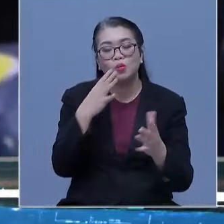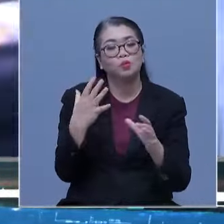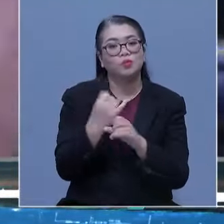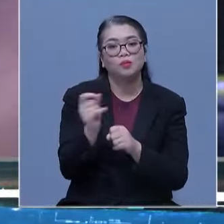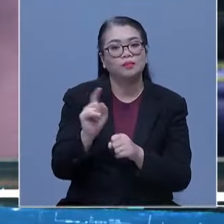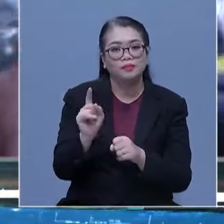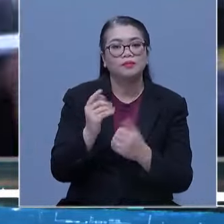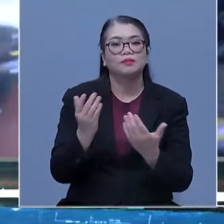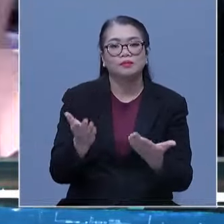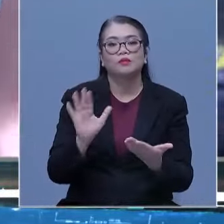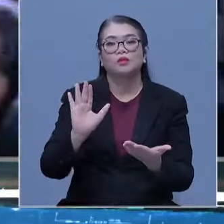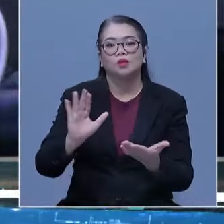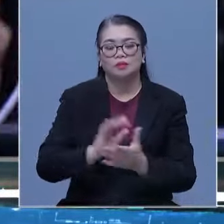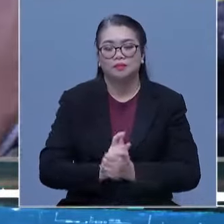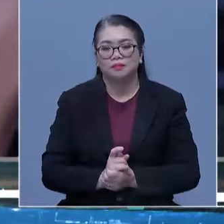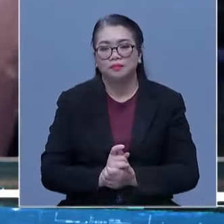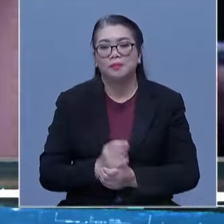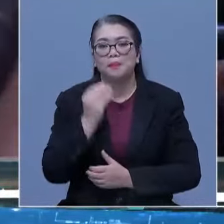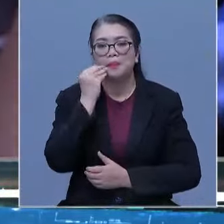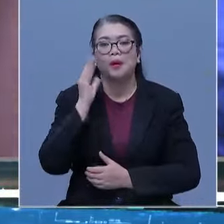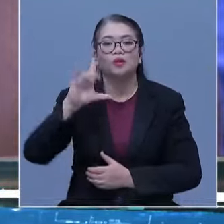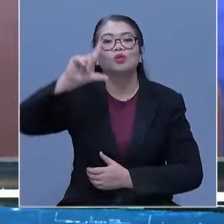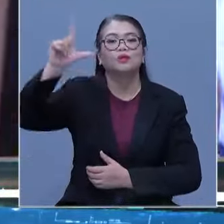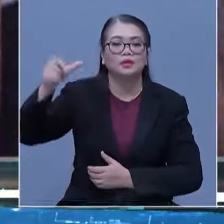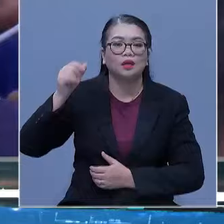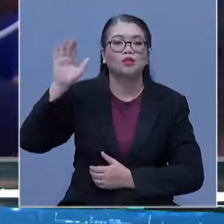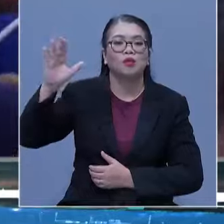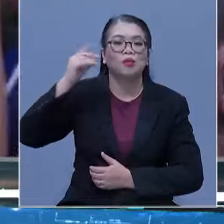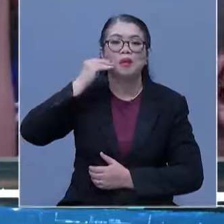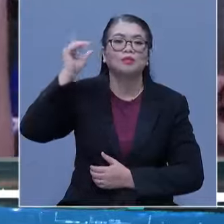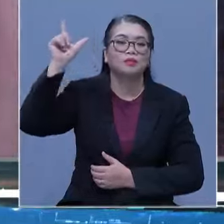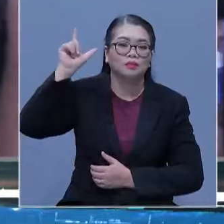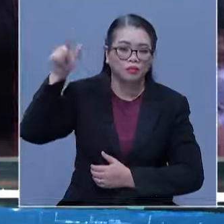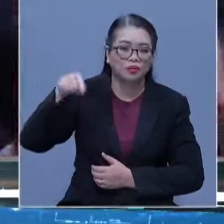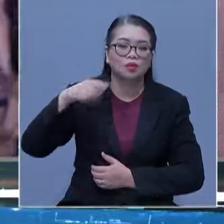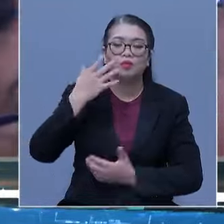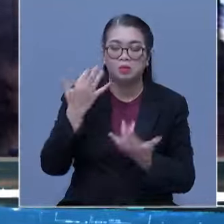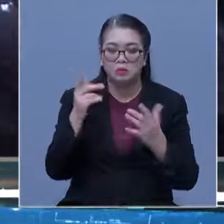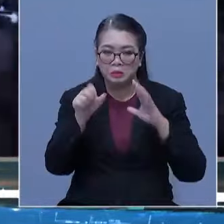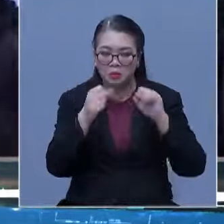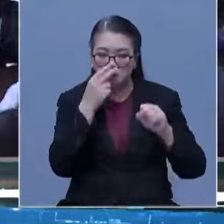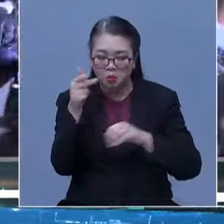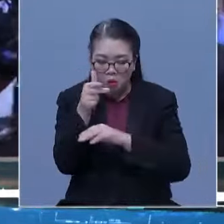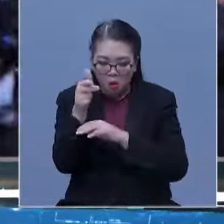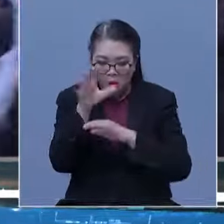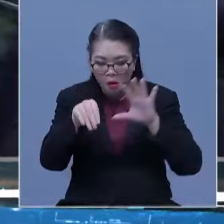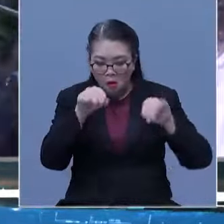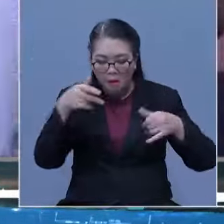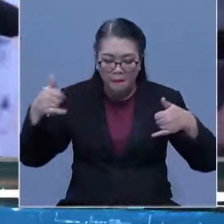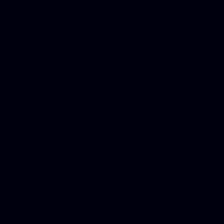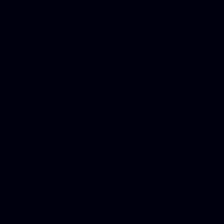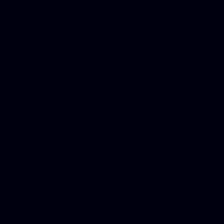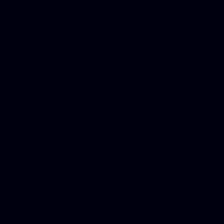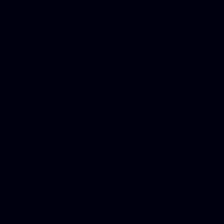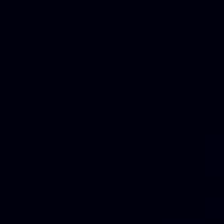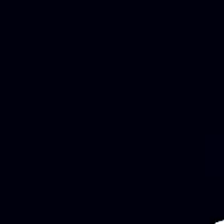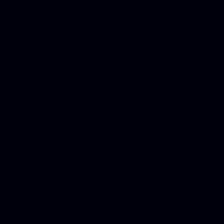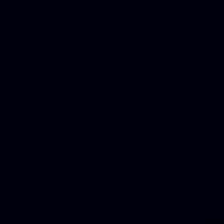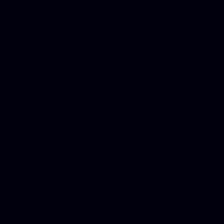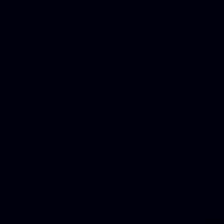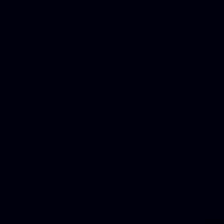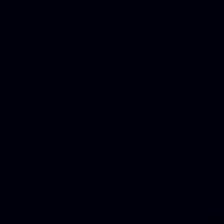คืบหน้าตรงนี้นะคะก็ถือว่าเป็นอ่ะหนึ่งเหตุการณ์ที่วันนี้สื่อจับตาอย่างใกล้ชิดจริงๆนะคะ